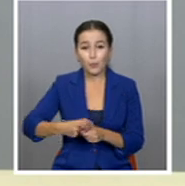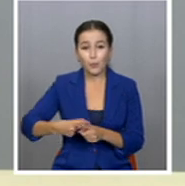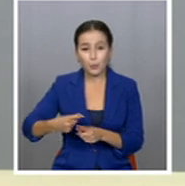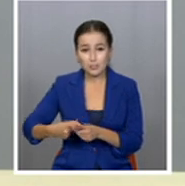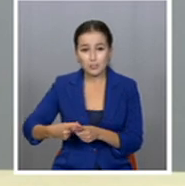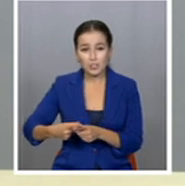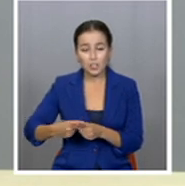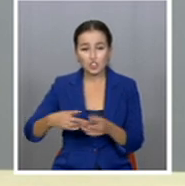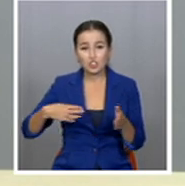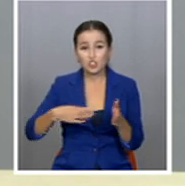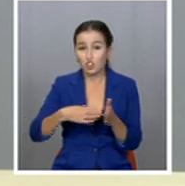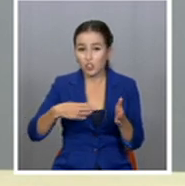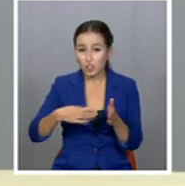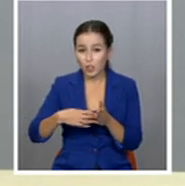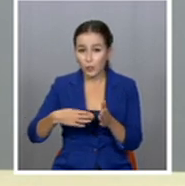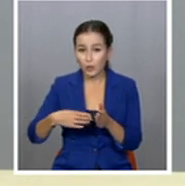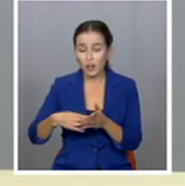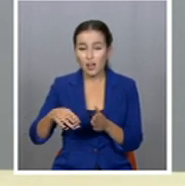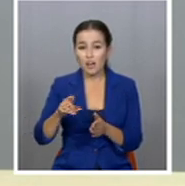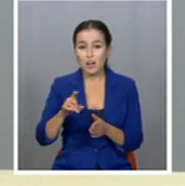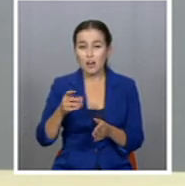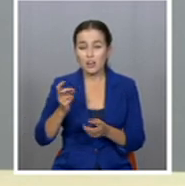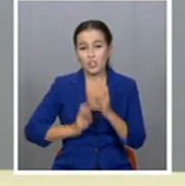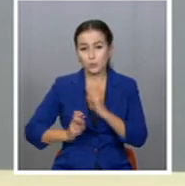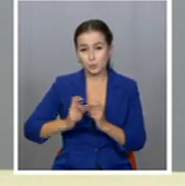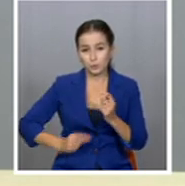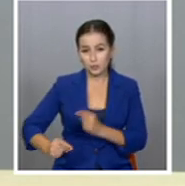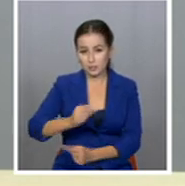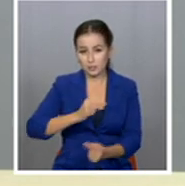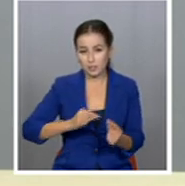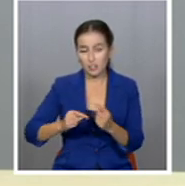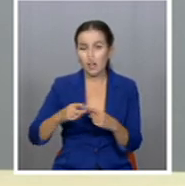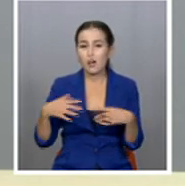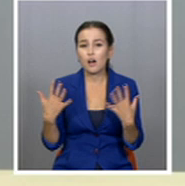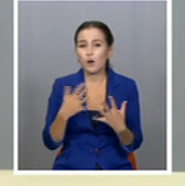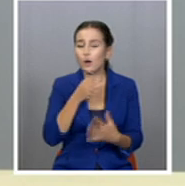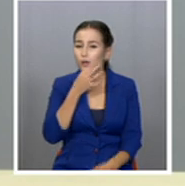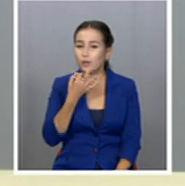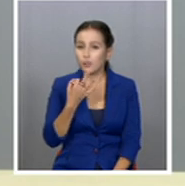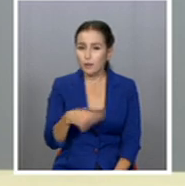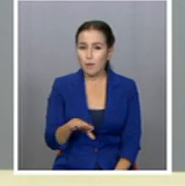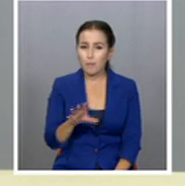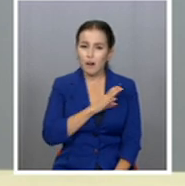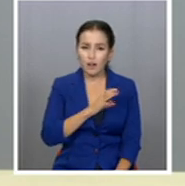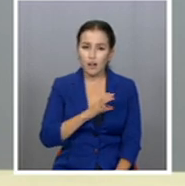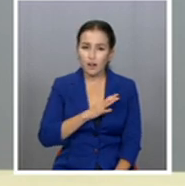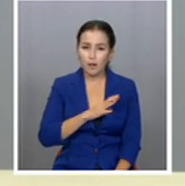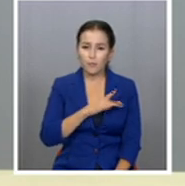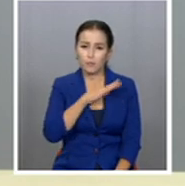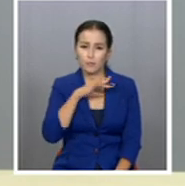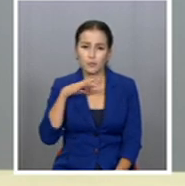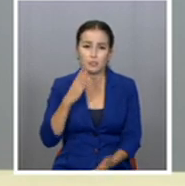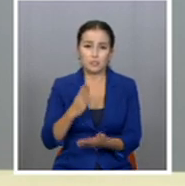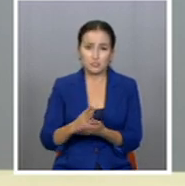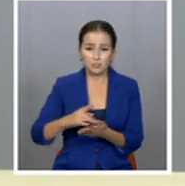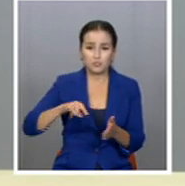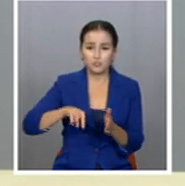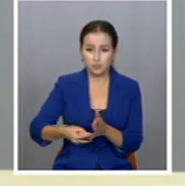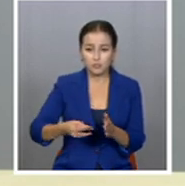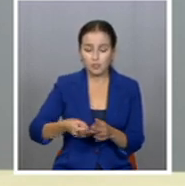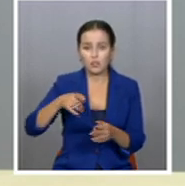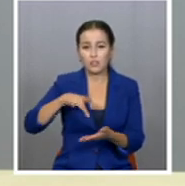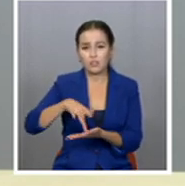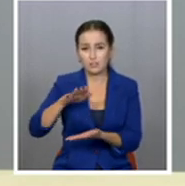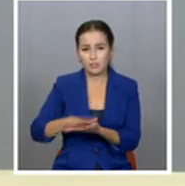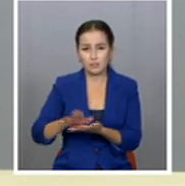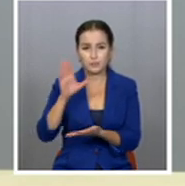шектеулі өндірістік ресурстарға жатады екен. Қандай да бір байлыққа толы кеніш болса да, оның таусылатыны